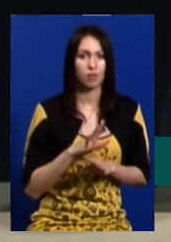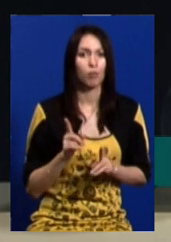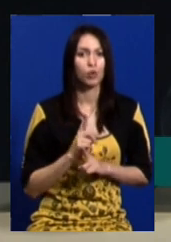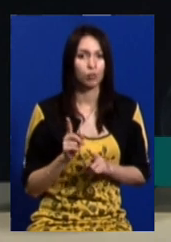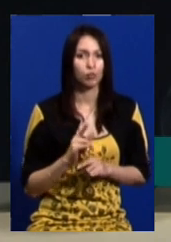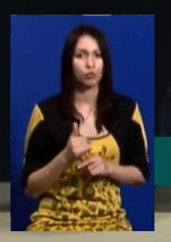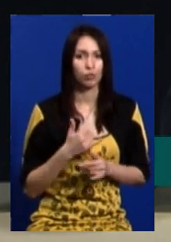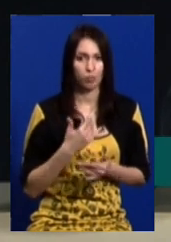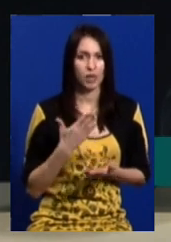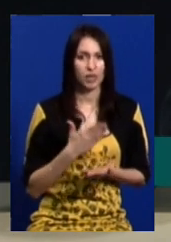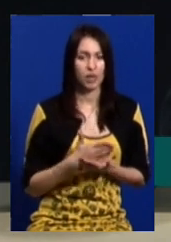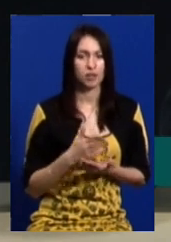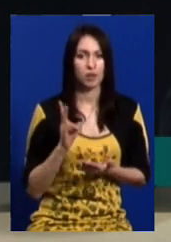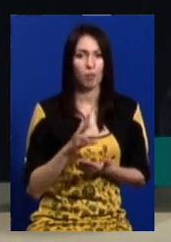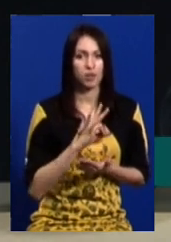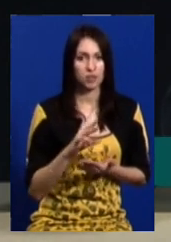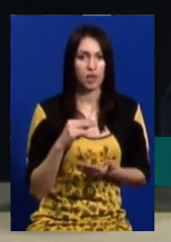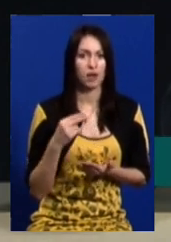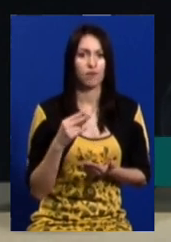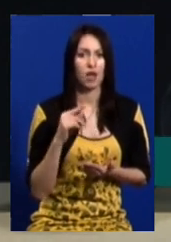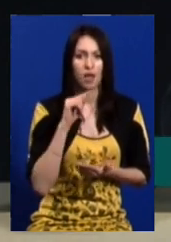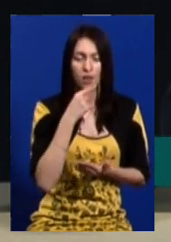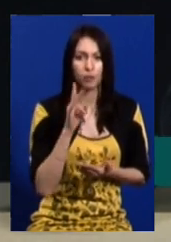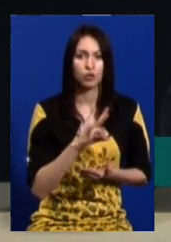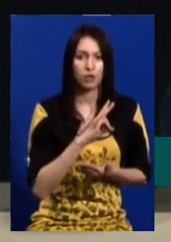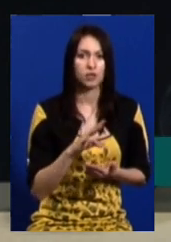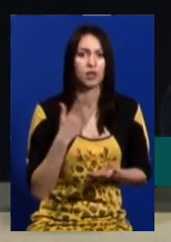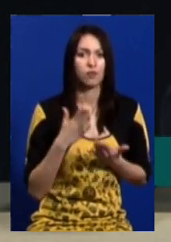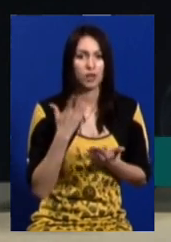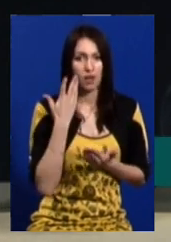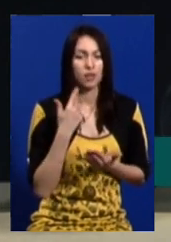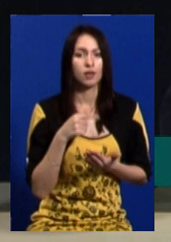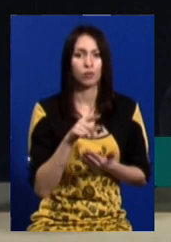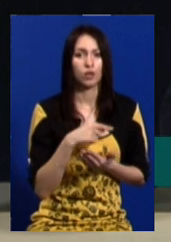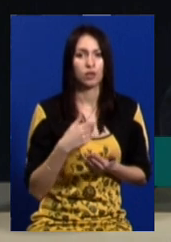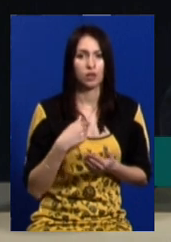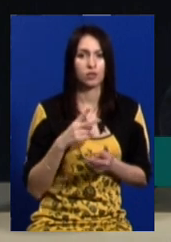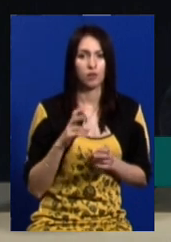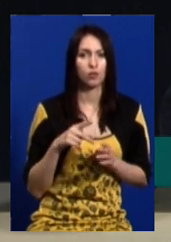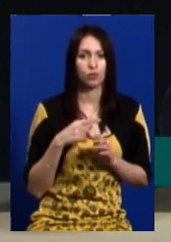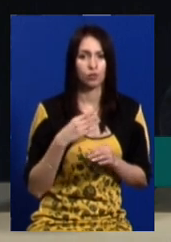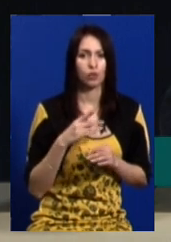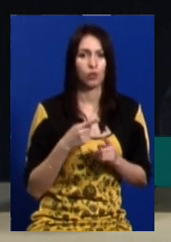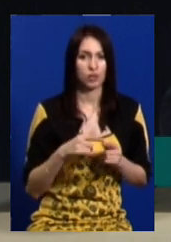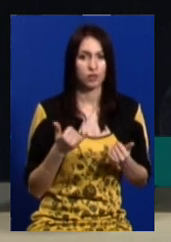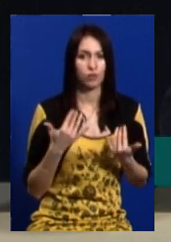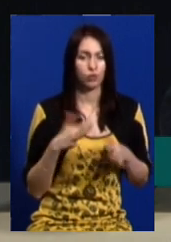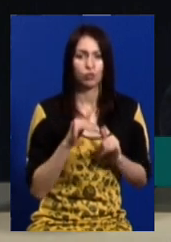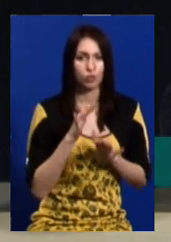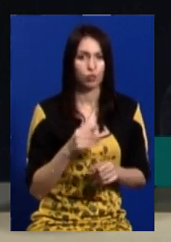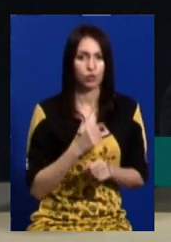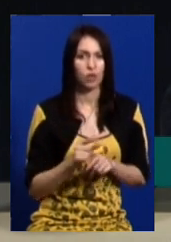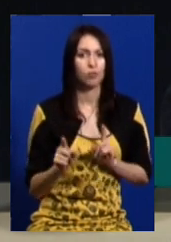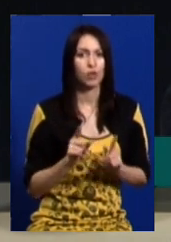є православна церква, ми є канонічна церква. Якщо вони колись нас називали розкольниками, то сьогодні вже цього вони не можуть робити, тому